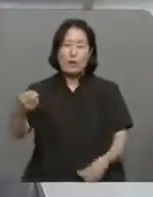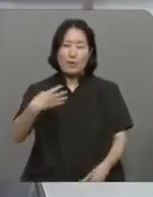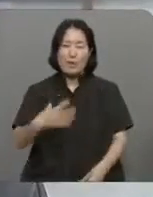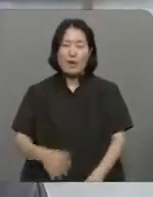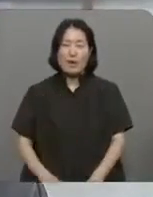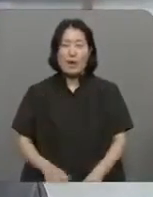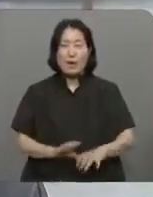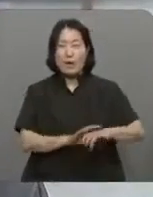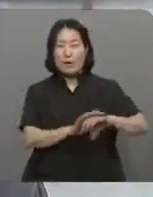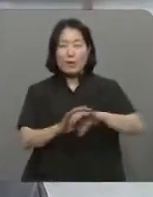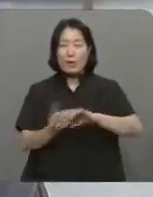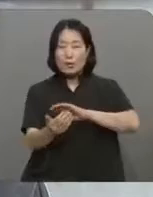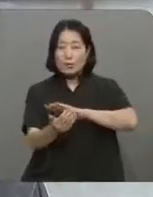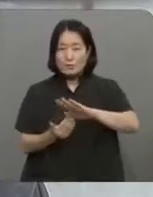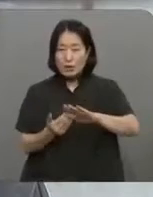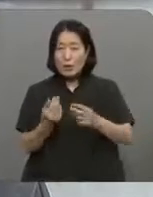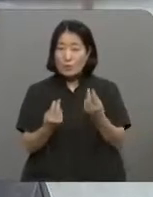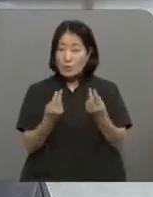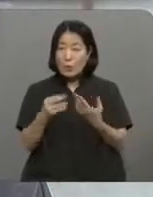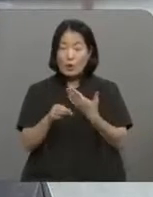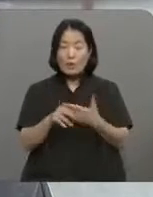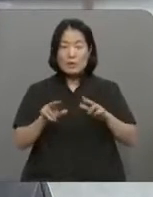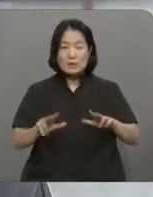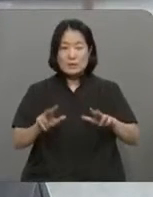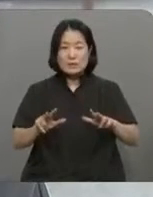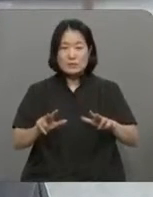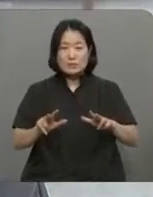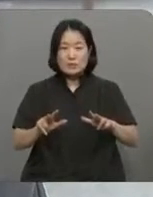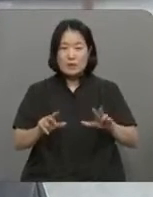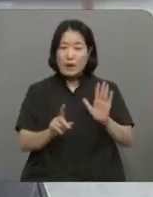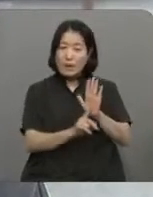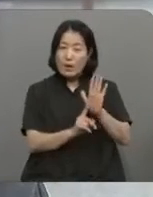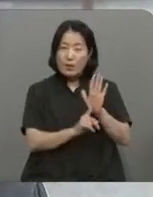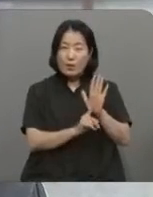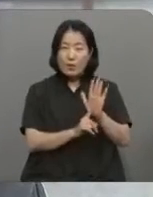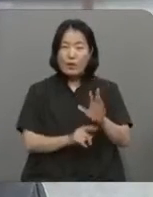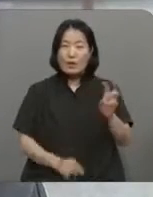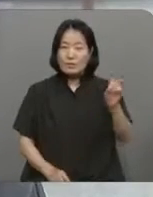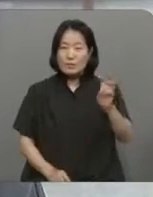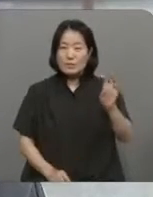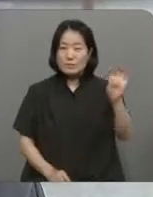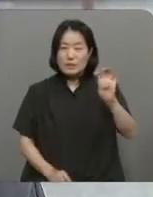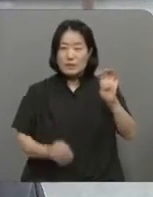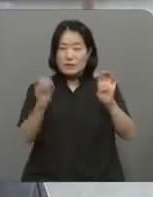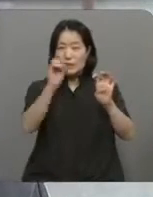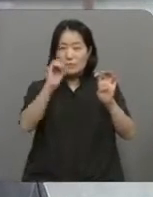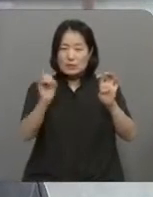코로나 이전보다 지금 한 구인 광고가 3, 40% 정도